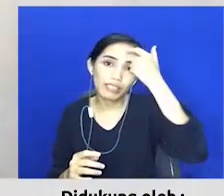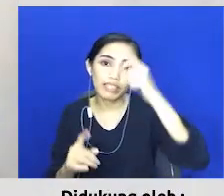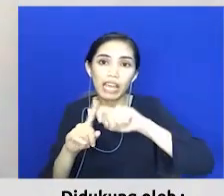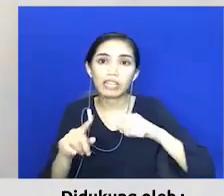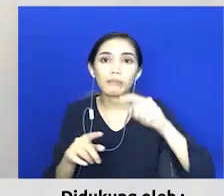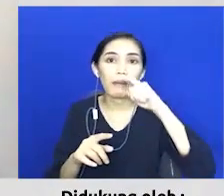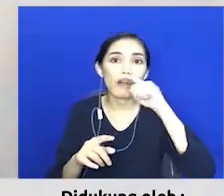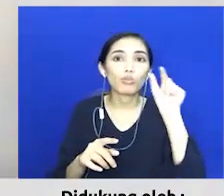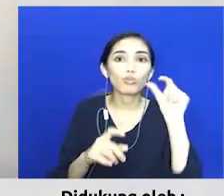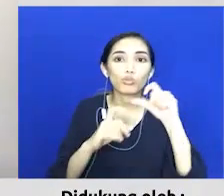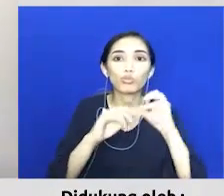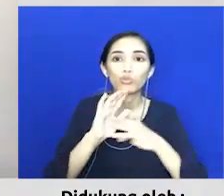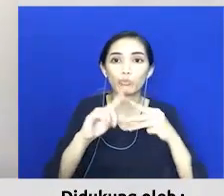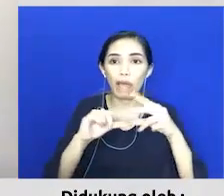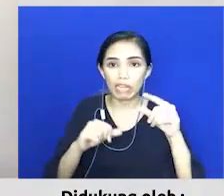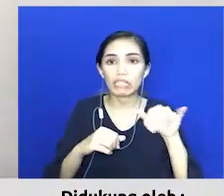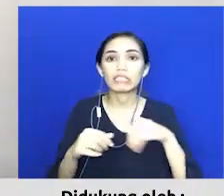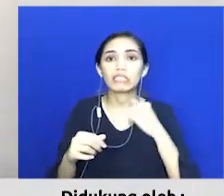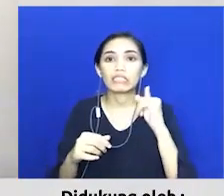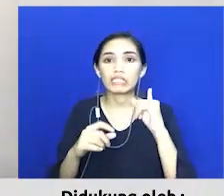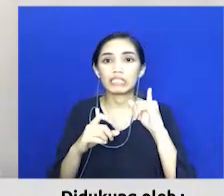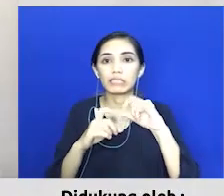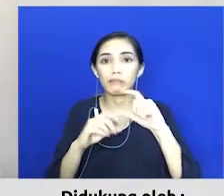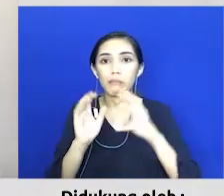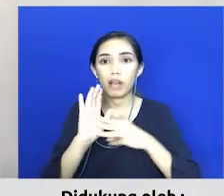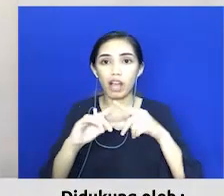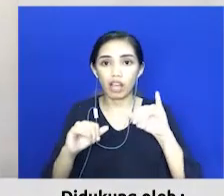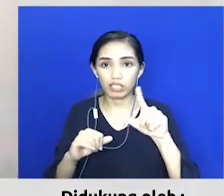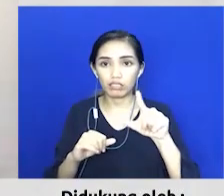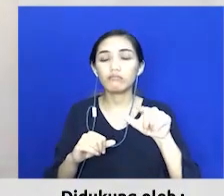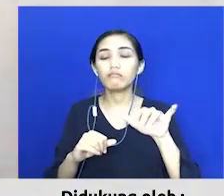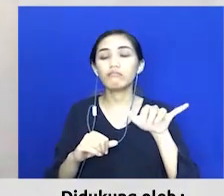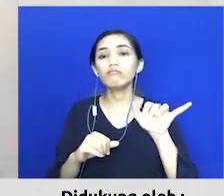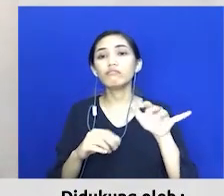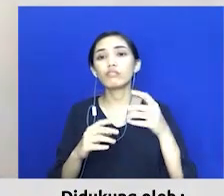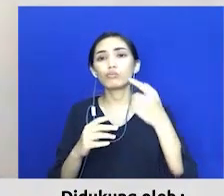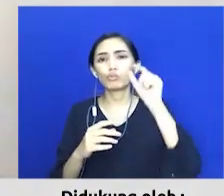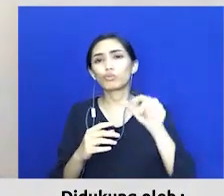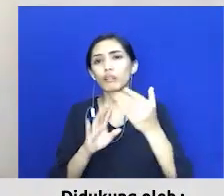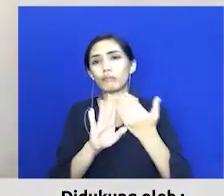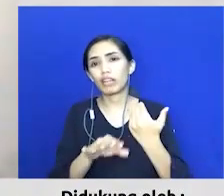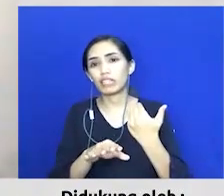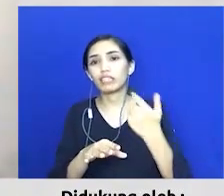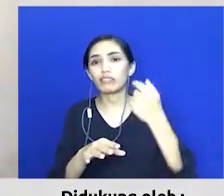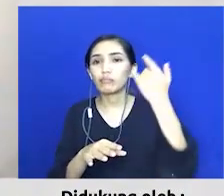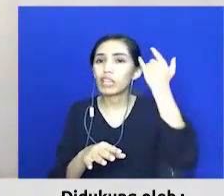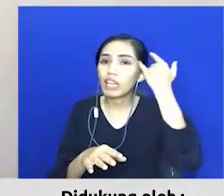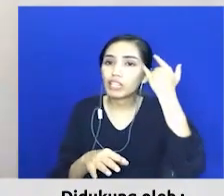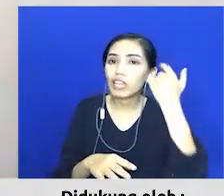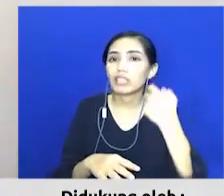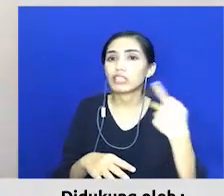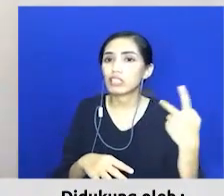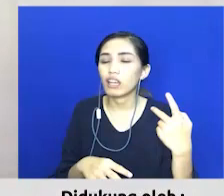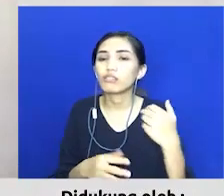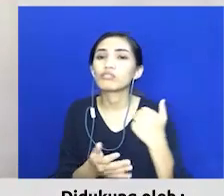dari Pak Usmar Ismail, bukan hanya dalam kaitan sejarah atau nostalgia gitu, tapi